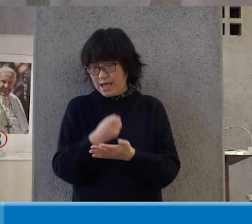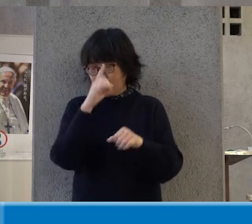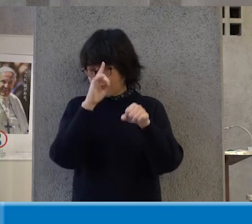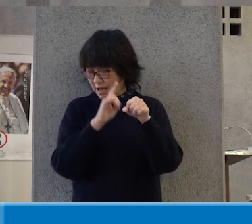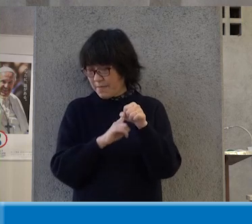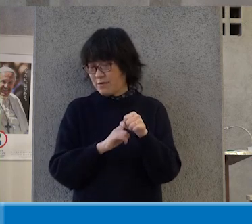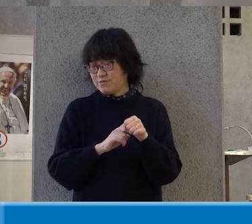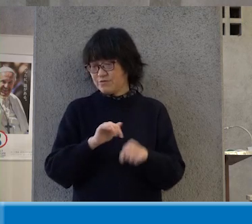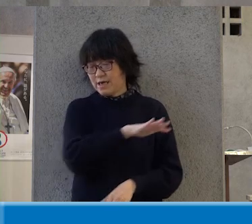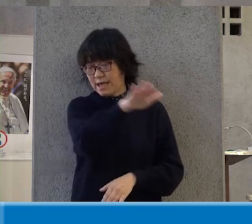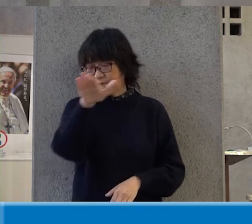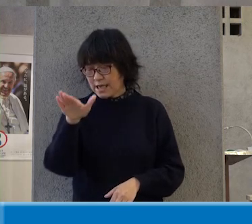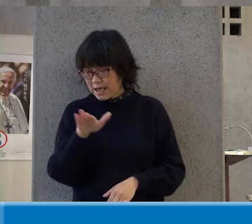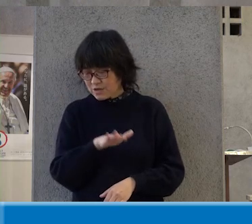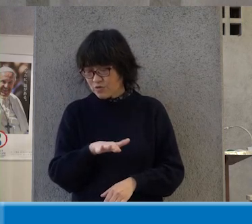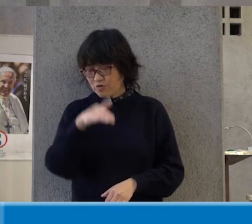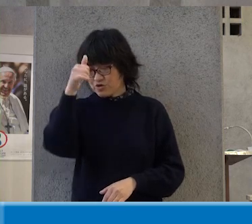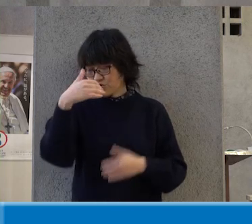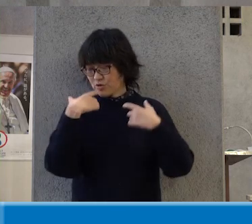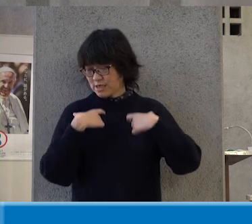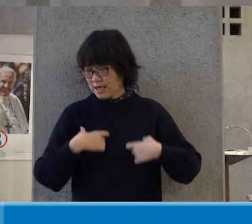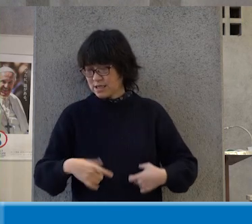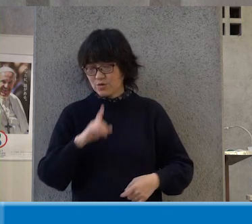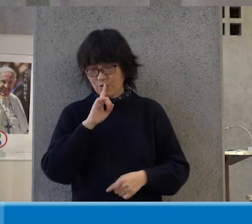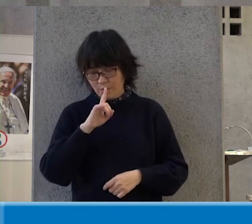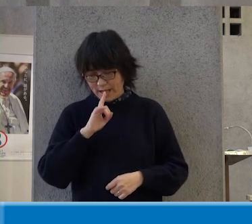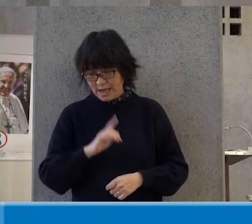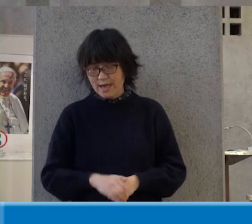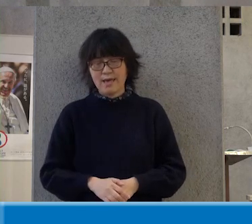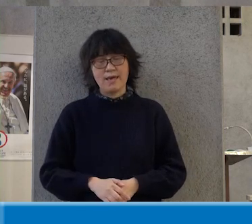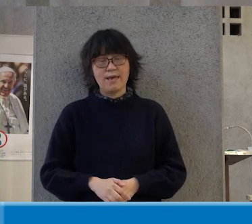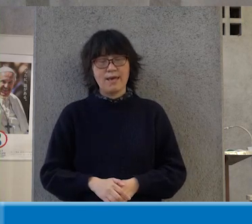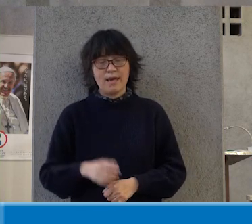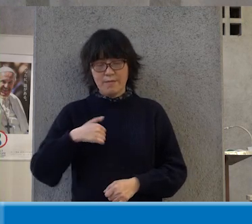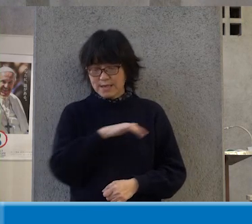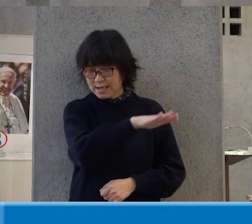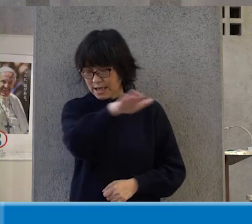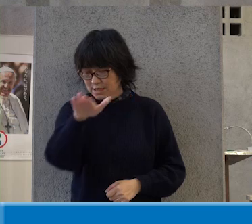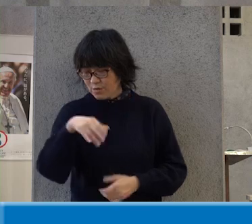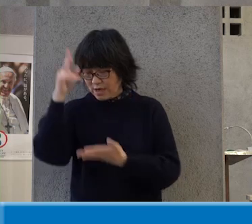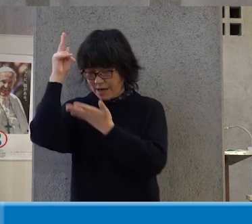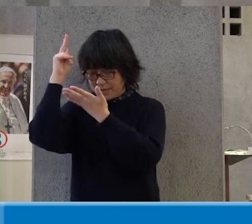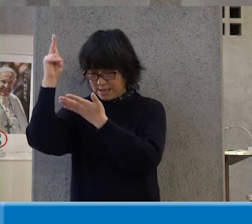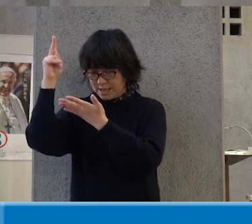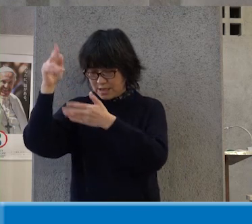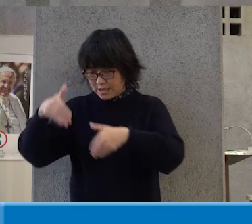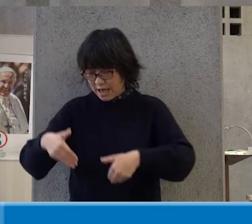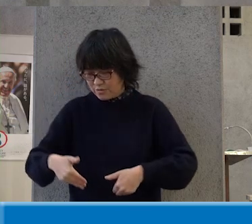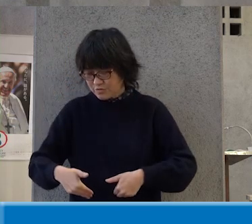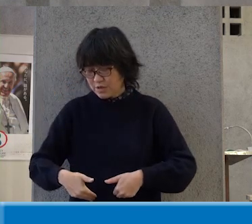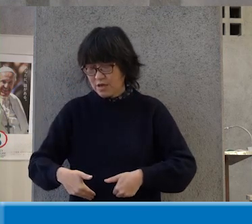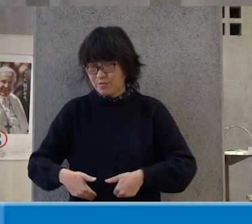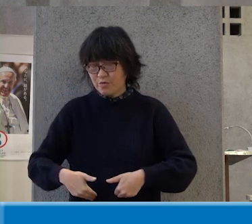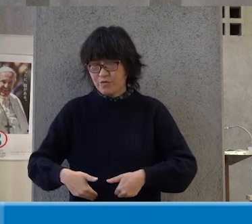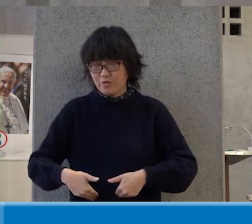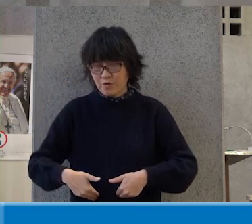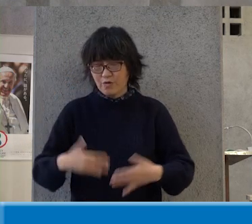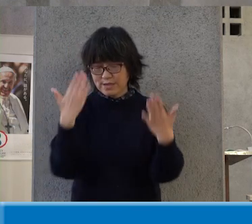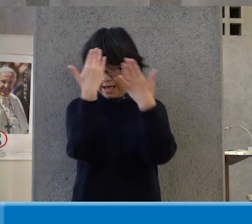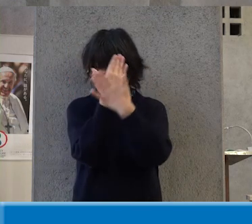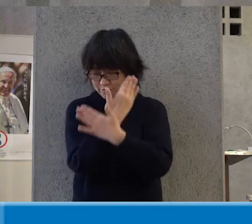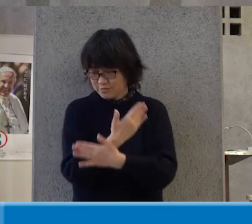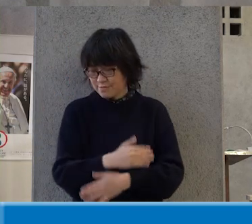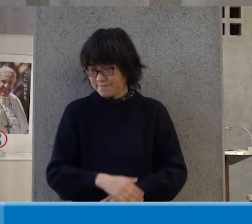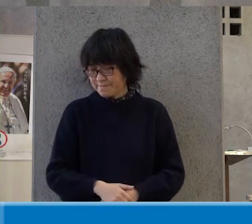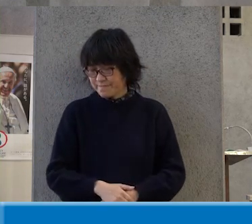あなたたちは主の祭司と呼ばれ、私たちの神に仕えるものとされ